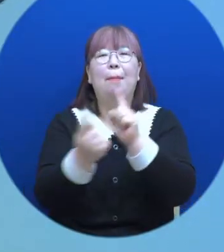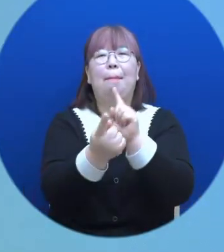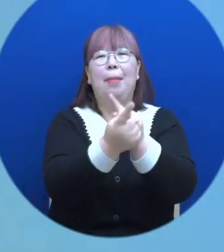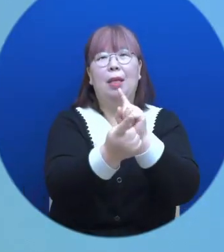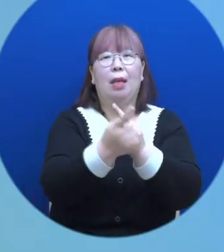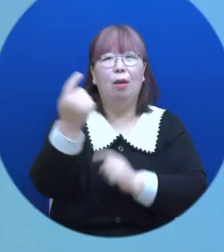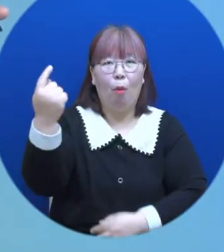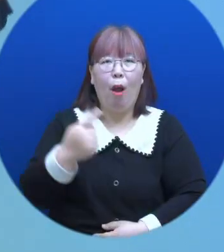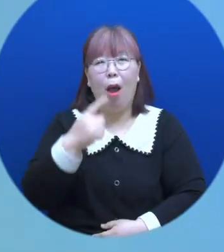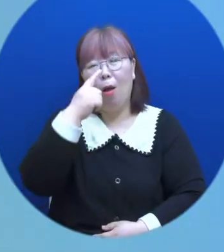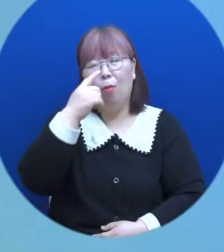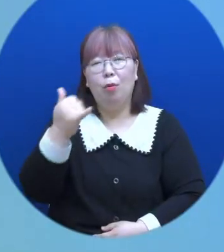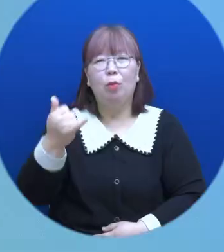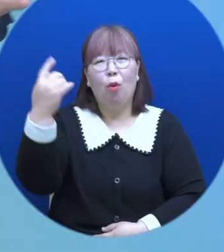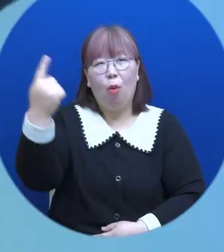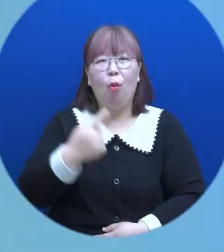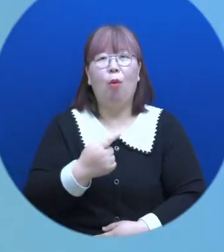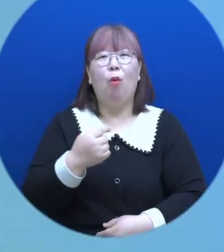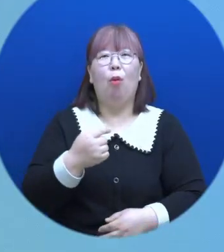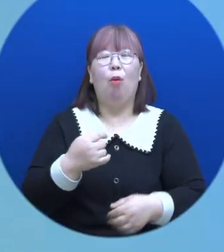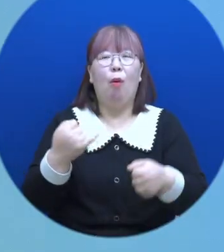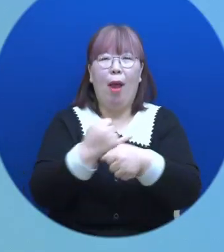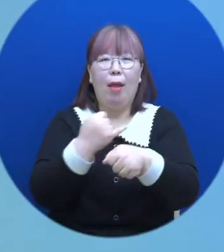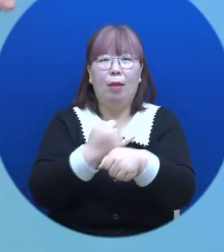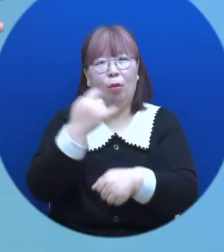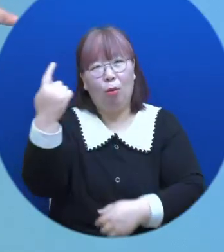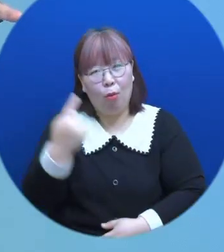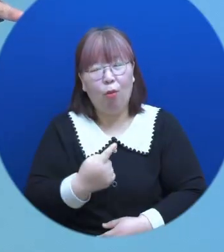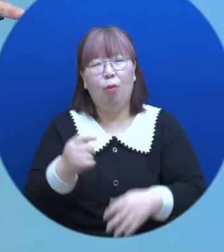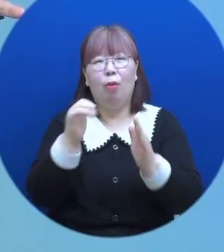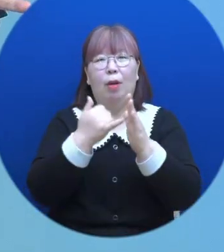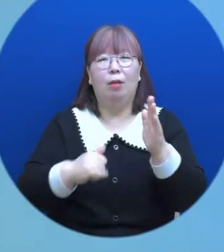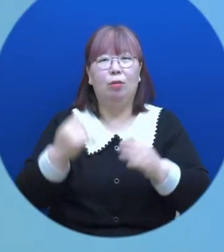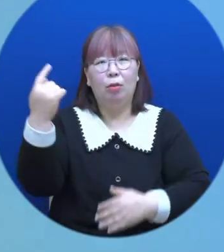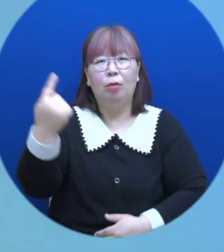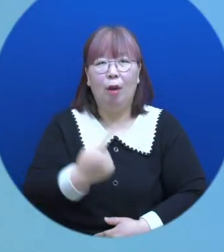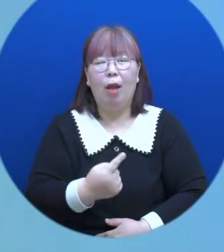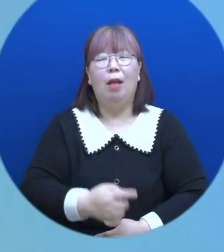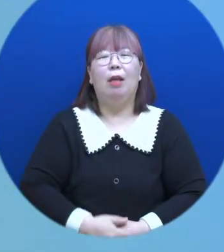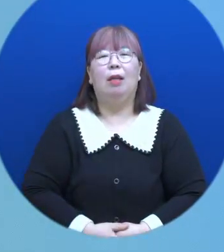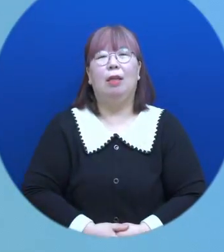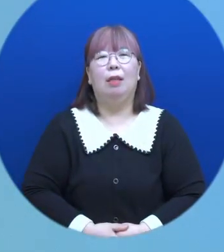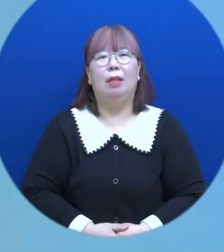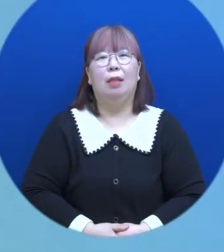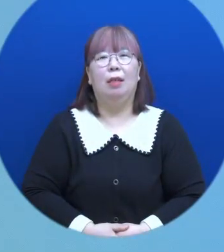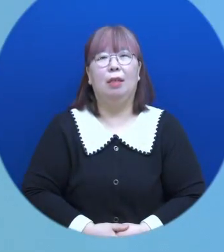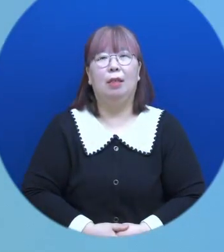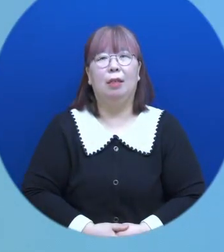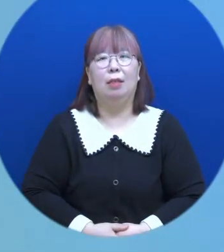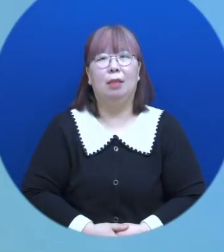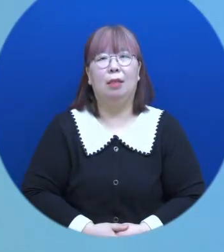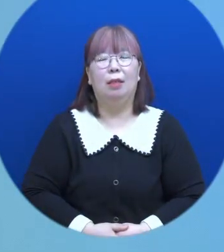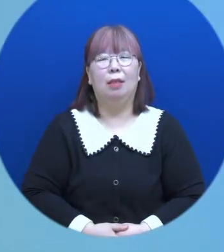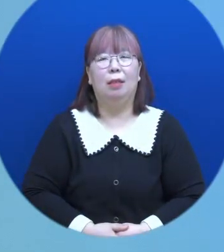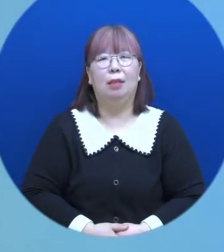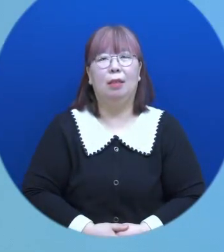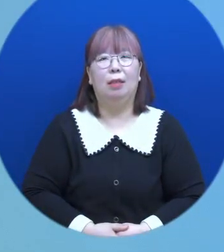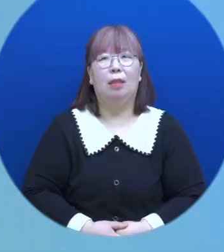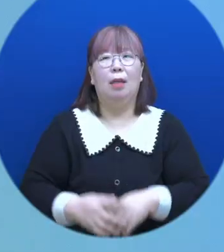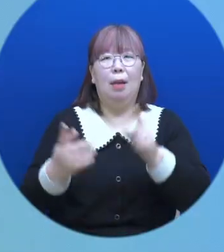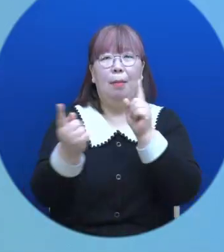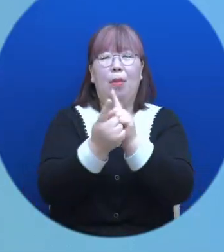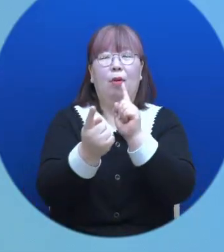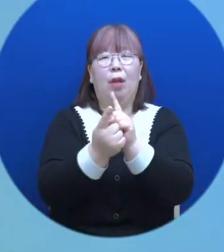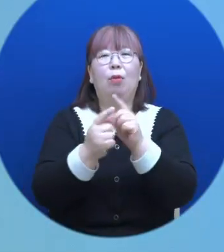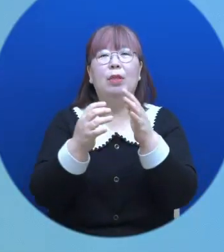이제 부모님도 오고 애인도 오고 가족도 다 오는 거죠. 그 끝나고 난 이후에 면회 온 사람